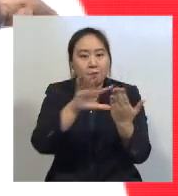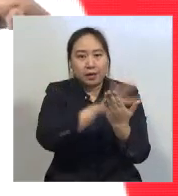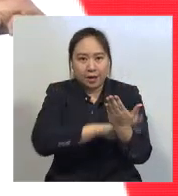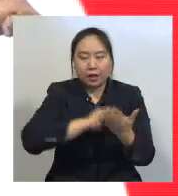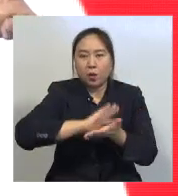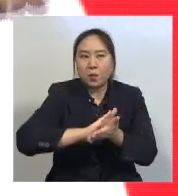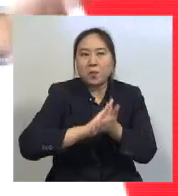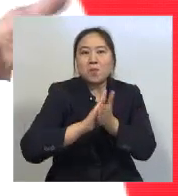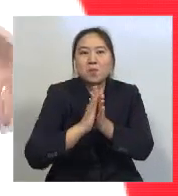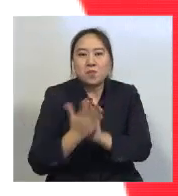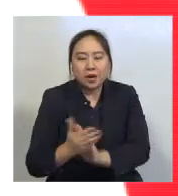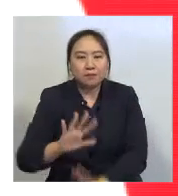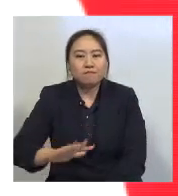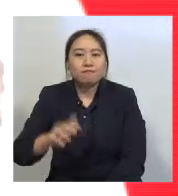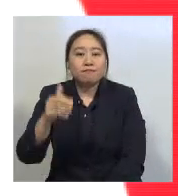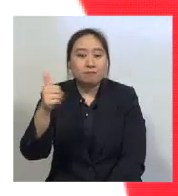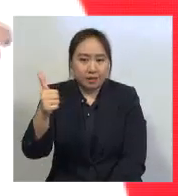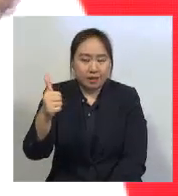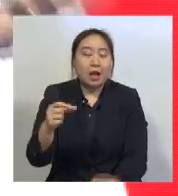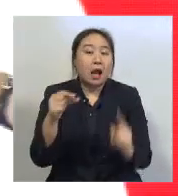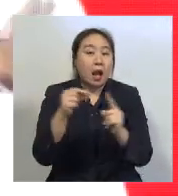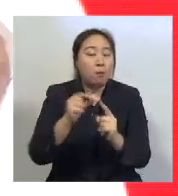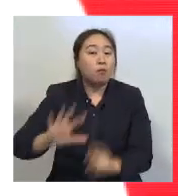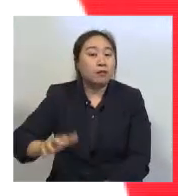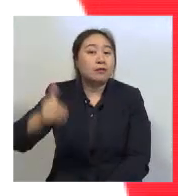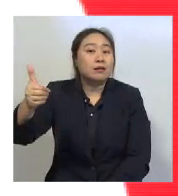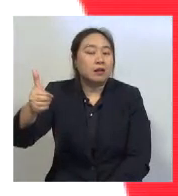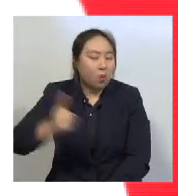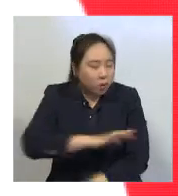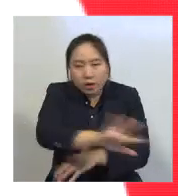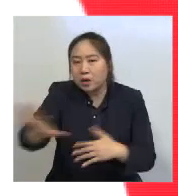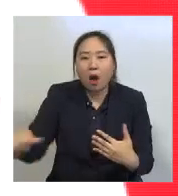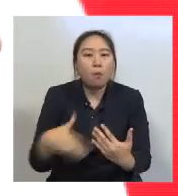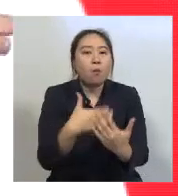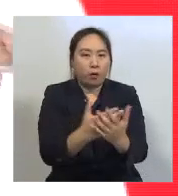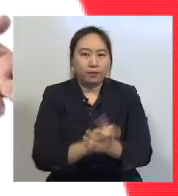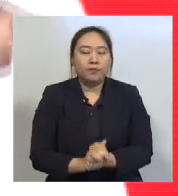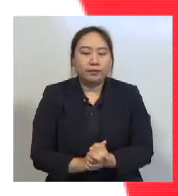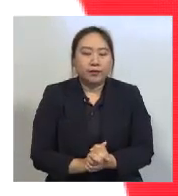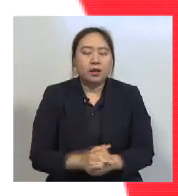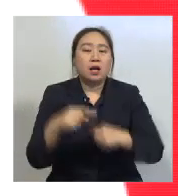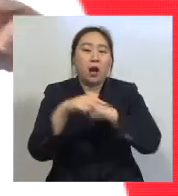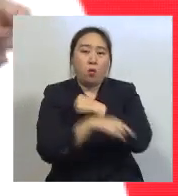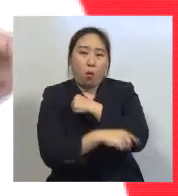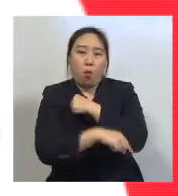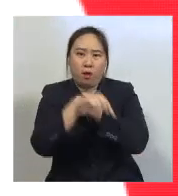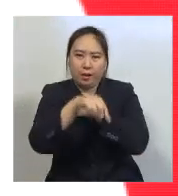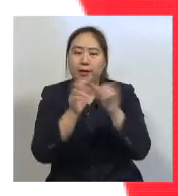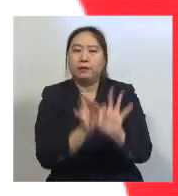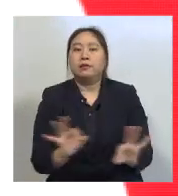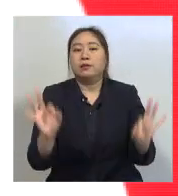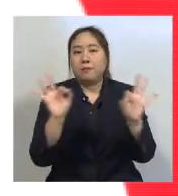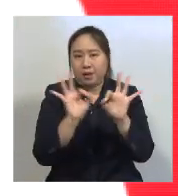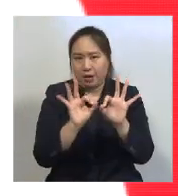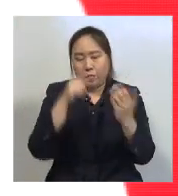ไปสู่สิ่งที่ดีกว่าคำว่าดีกว่าคือในทุกมิติและในเรื่องการทุจริตนั้นเป็นประเด็นสำคัญของการเปลี่ยน